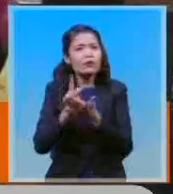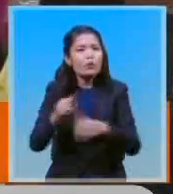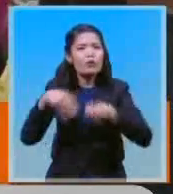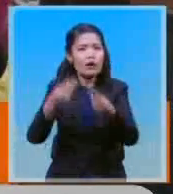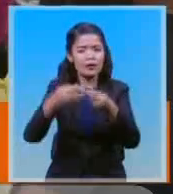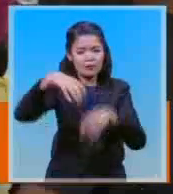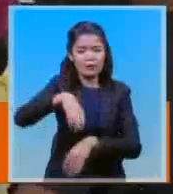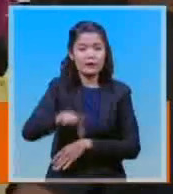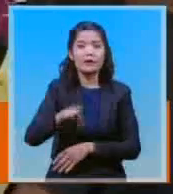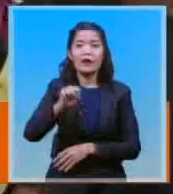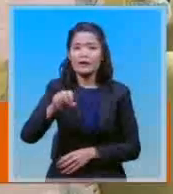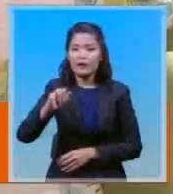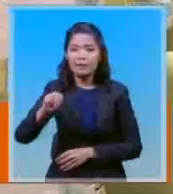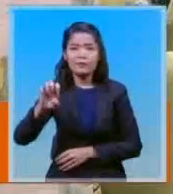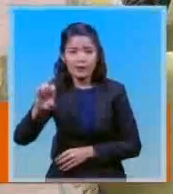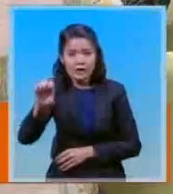ด้วย